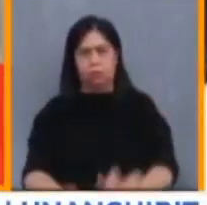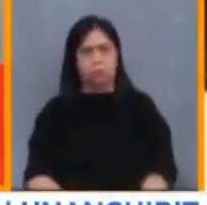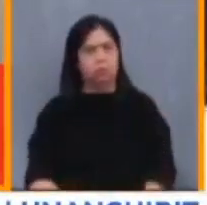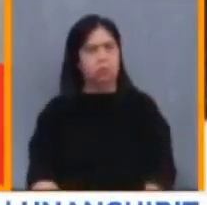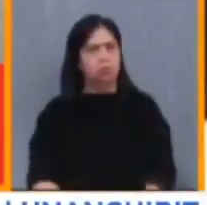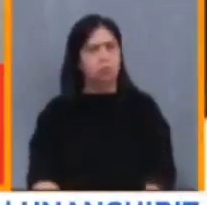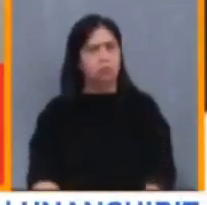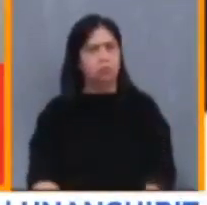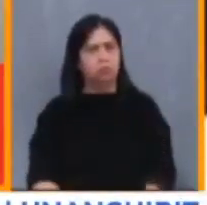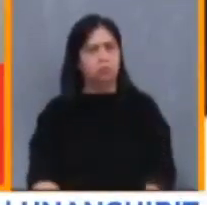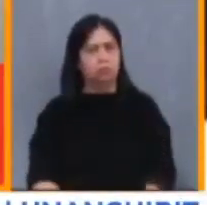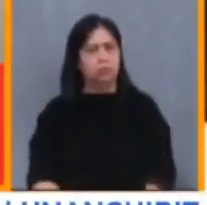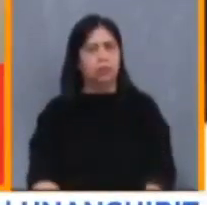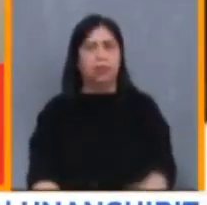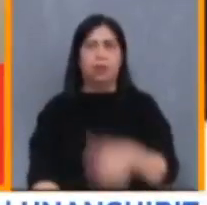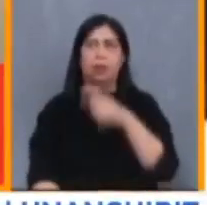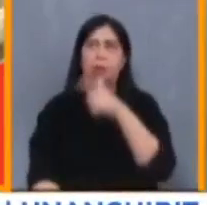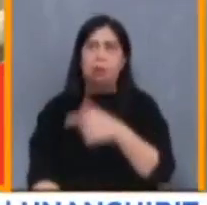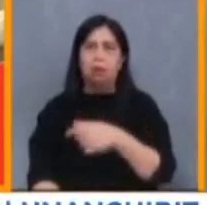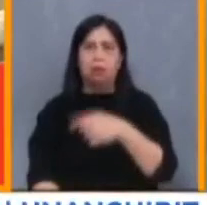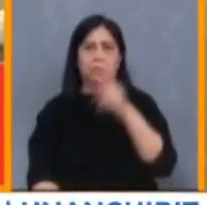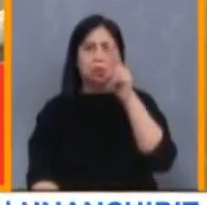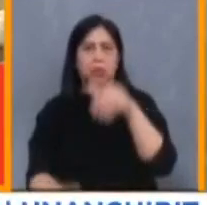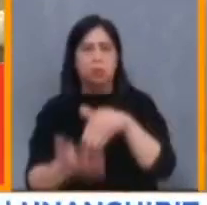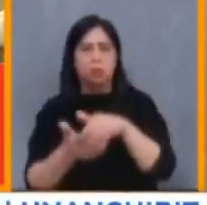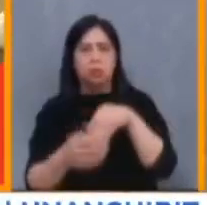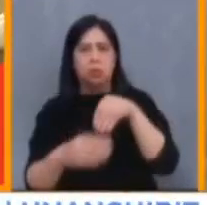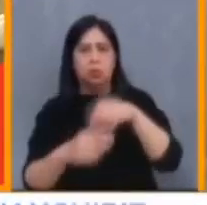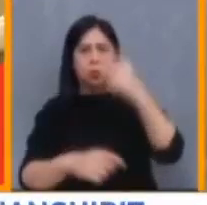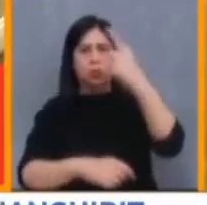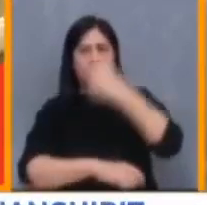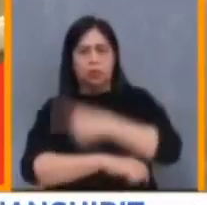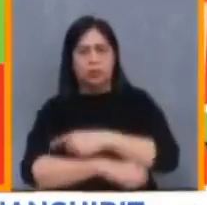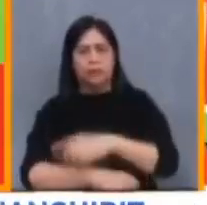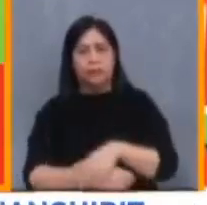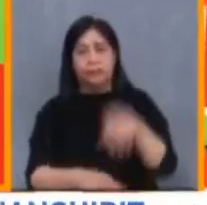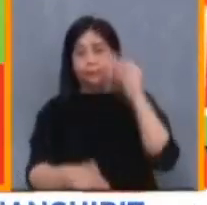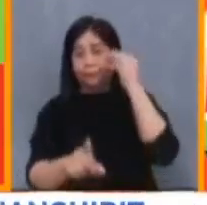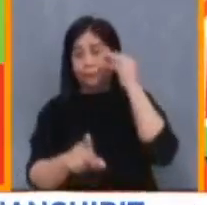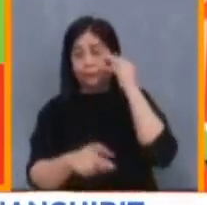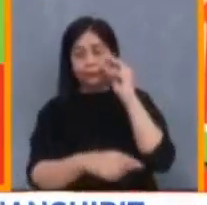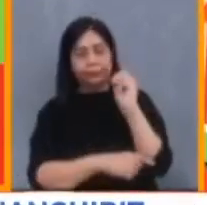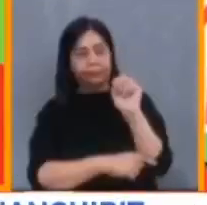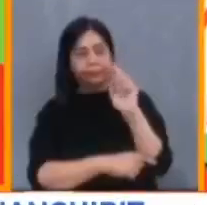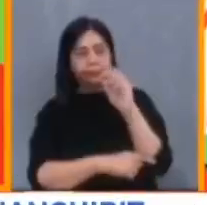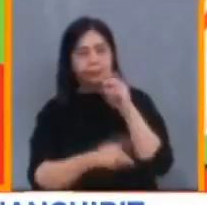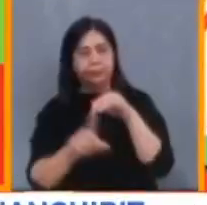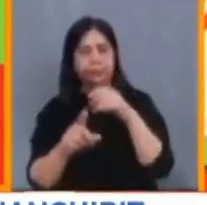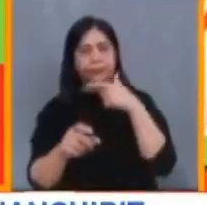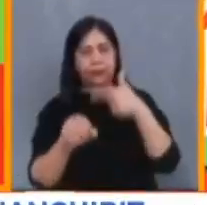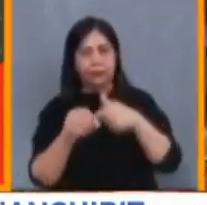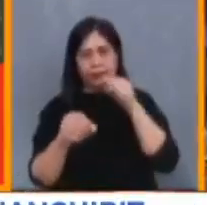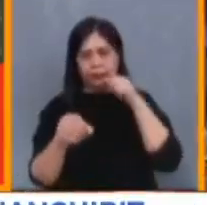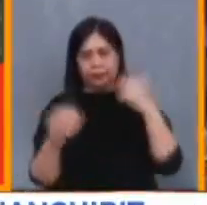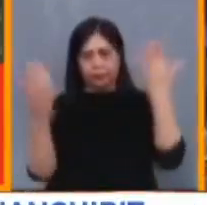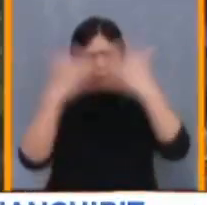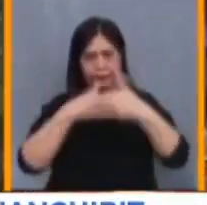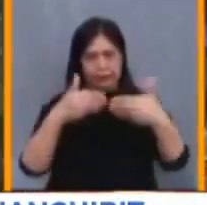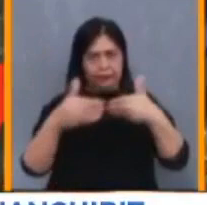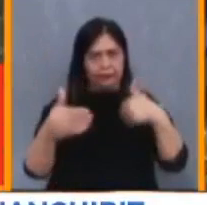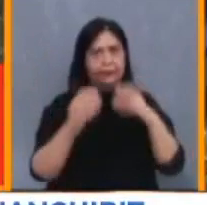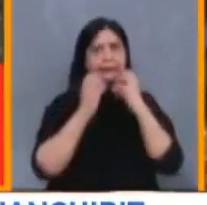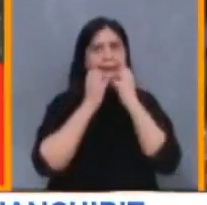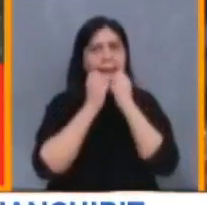Swerte na, makadalawang libo ko sa isang araw. Si Mario naman, nagpagas na kagabi para raw makatipid kahit kaunti. Mahirap,